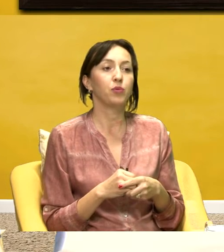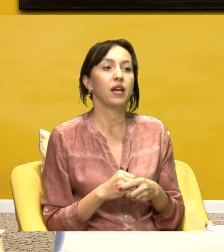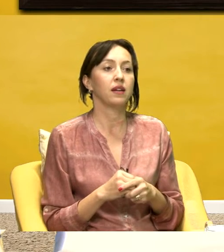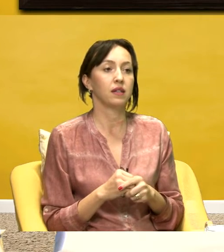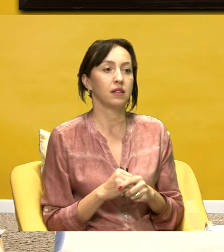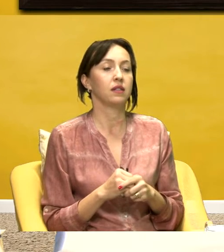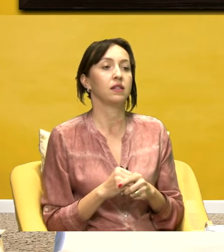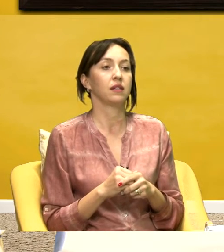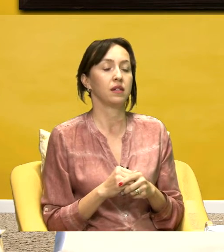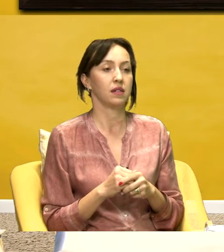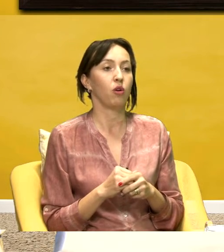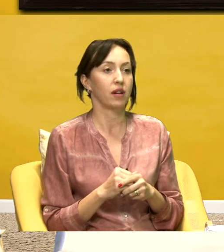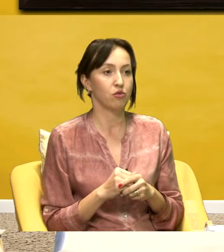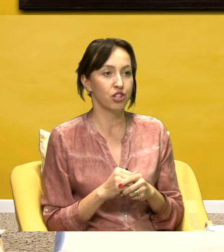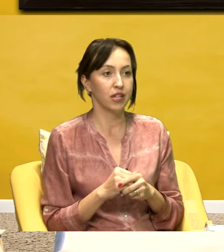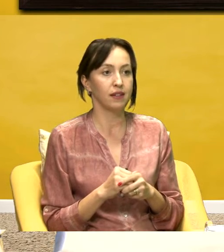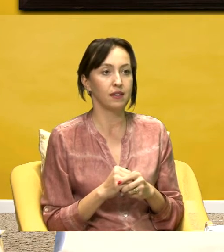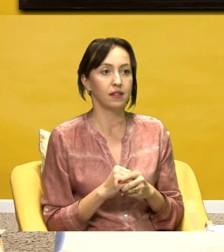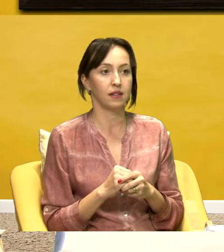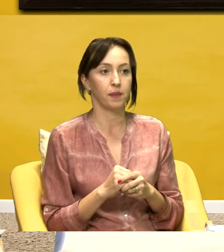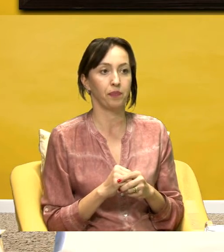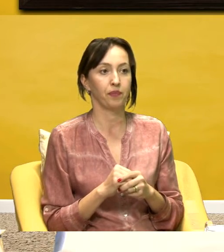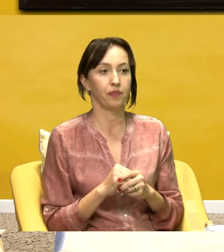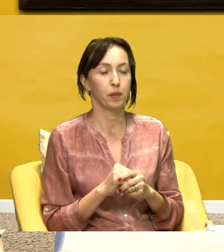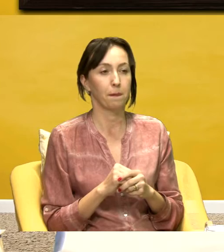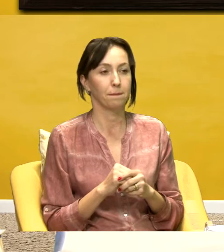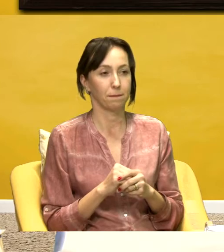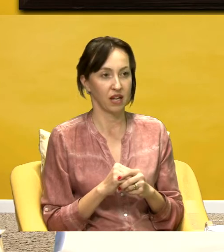Mama spune că